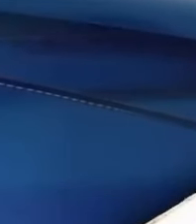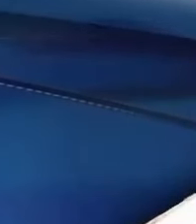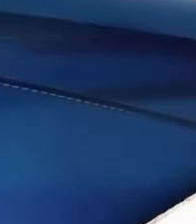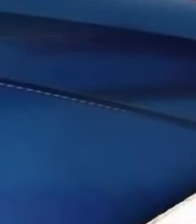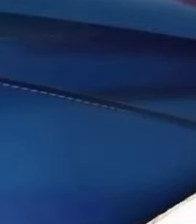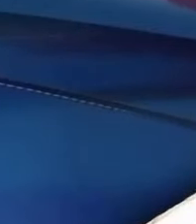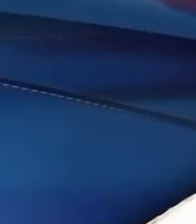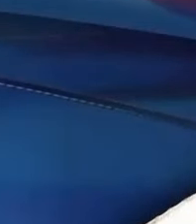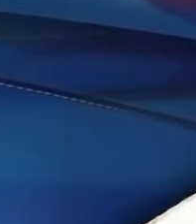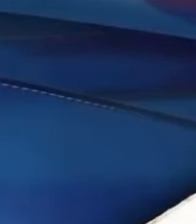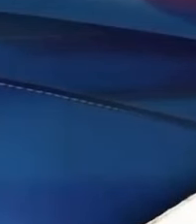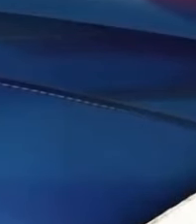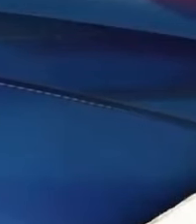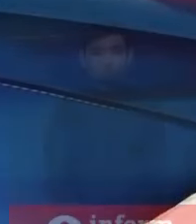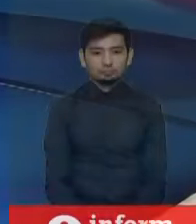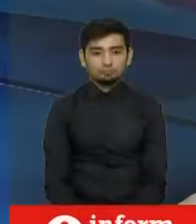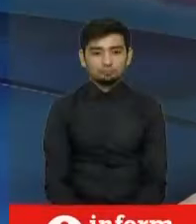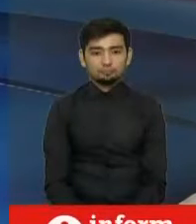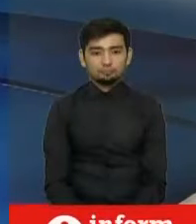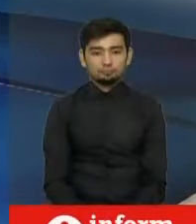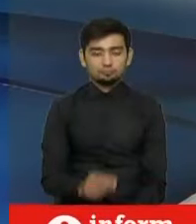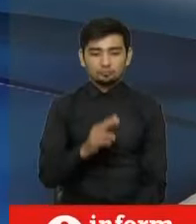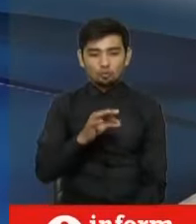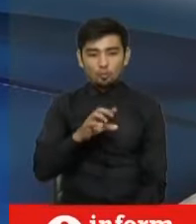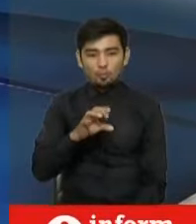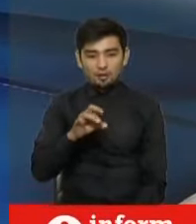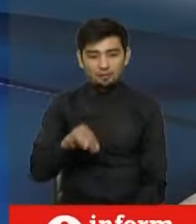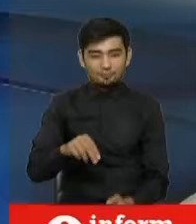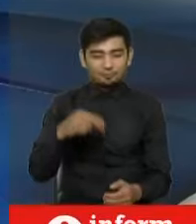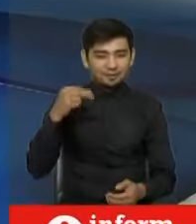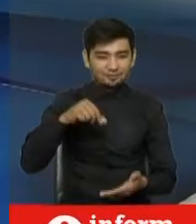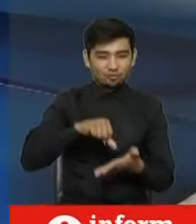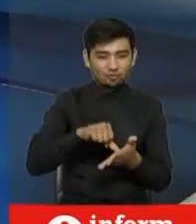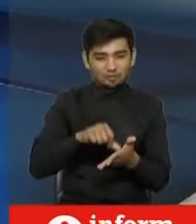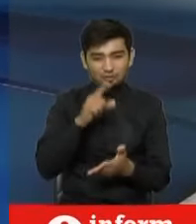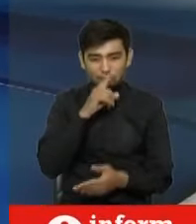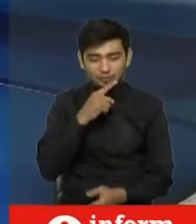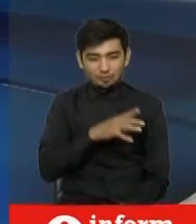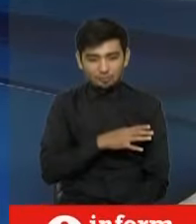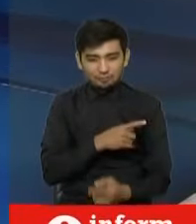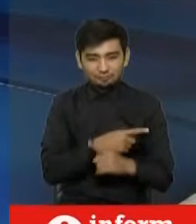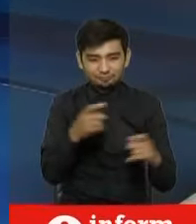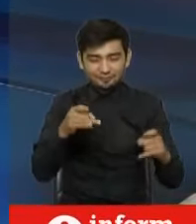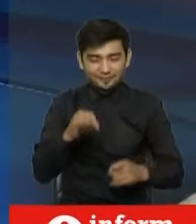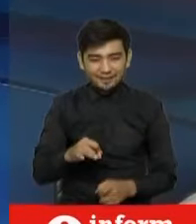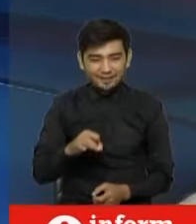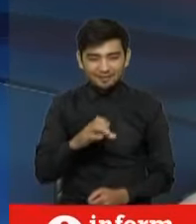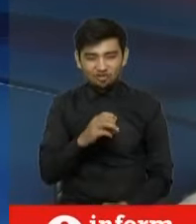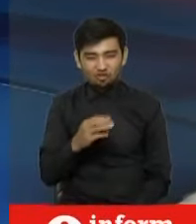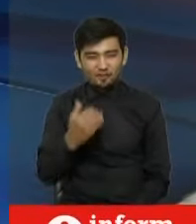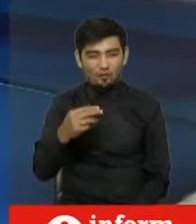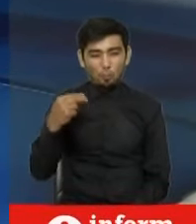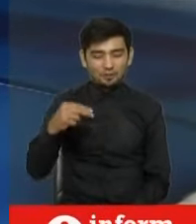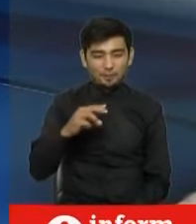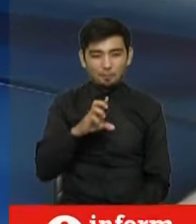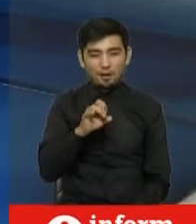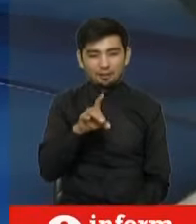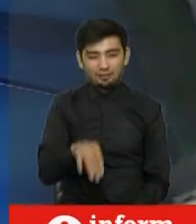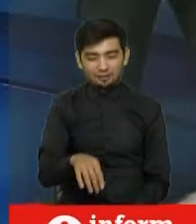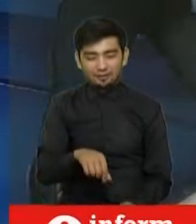АҚШ президенттігіне кандидат Джо Байден президент сайлауына қатыспайтындығын мәлімдеді. Демократиялық партия атынан үміткер болған Байденнің